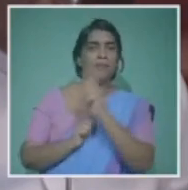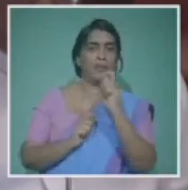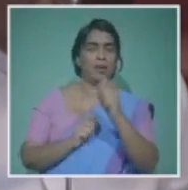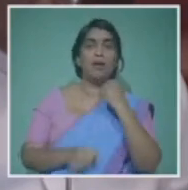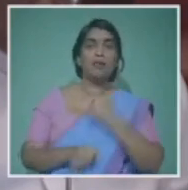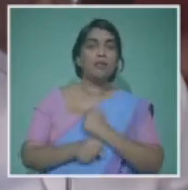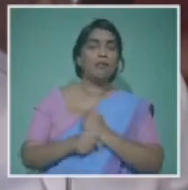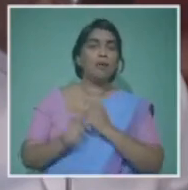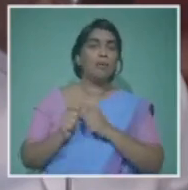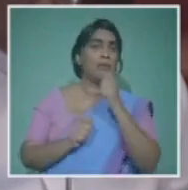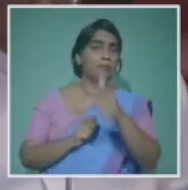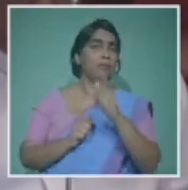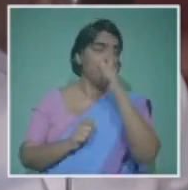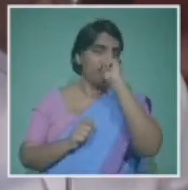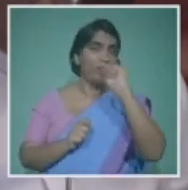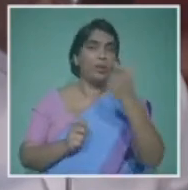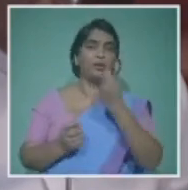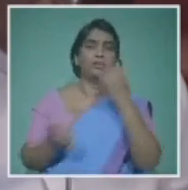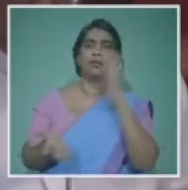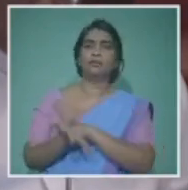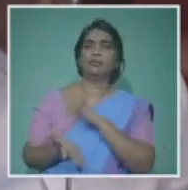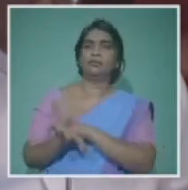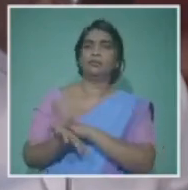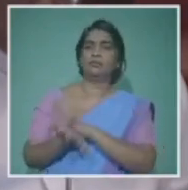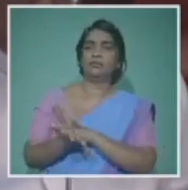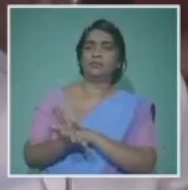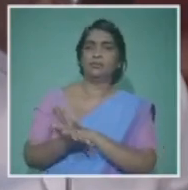Raja aja padi kiban ni kuhabat salia juga lah.